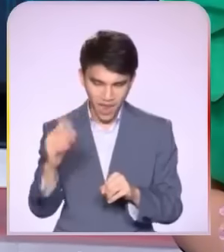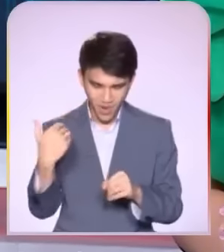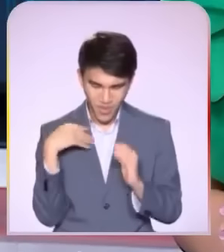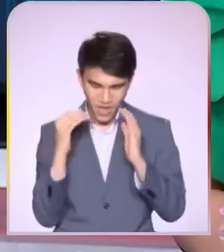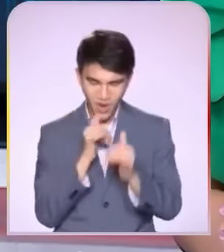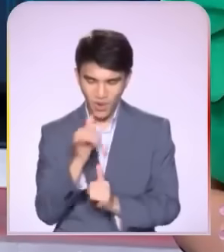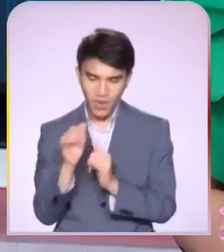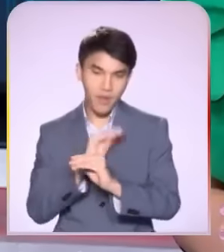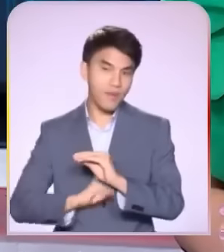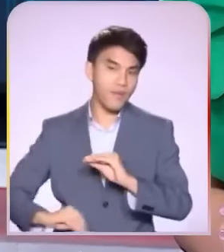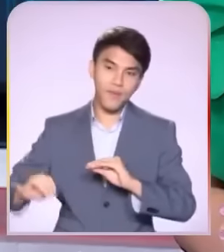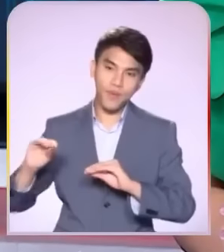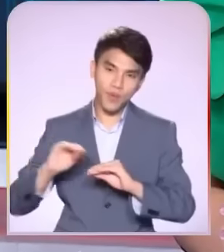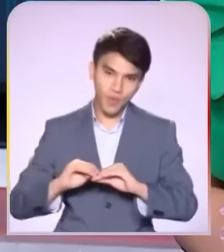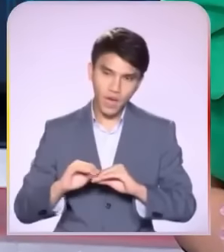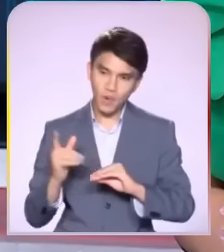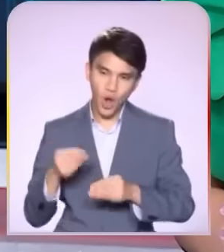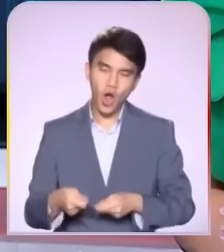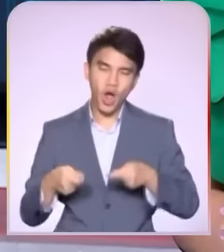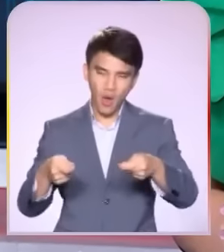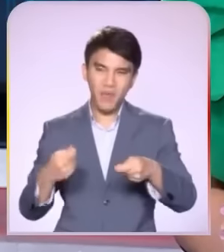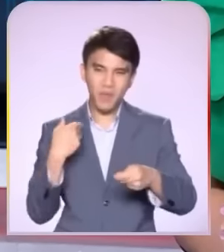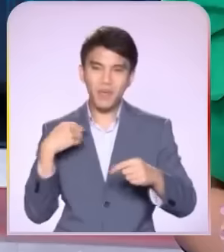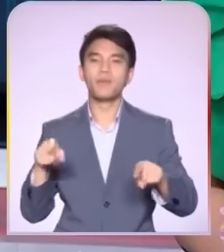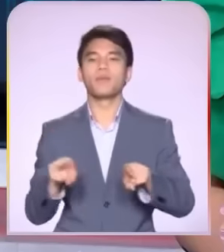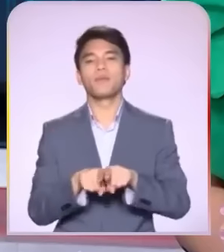านะครับมาเข้าแถวขอคืนทองอยู่จำนวนม